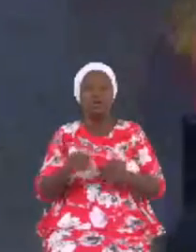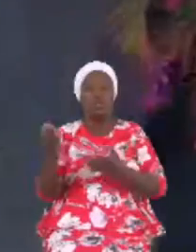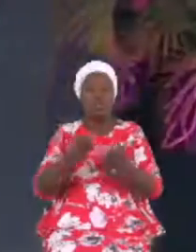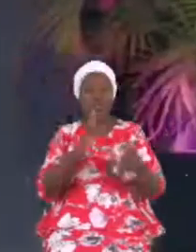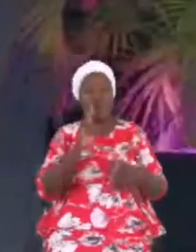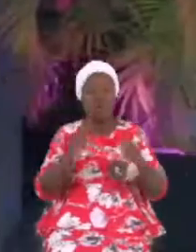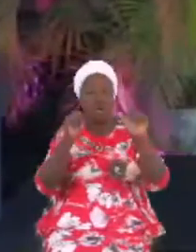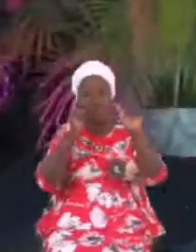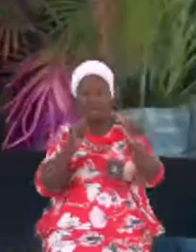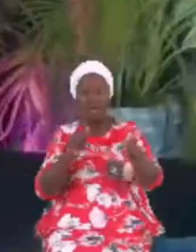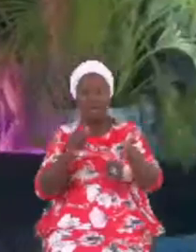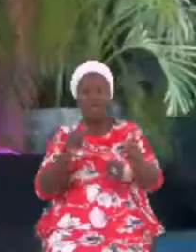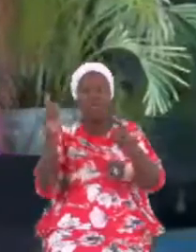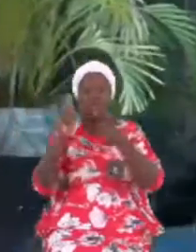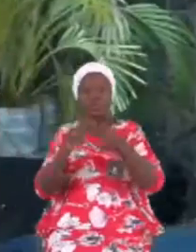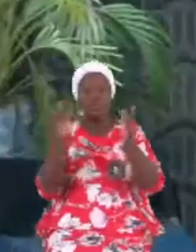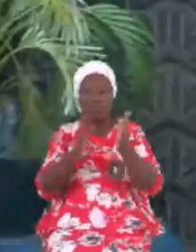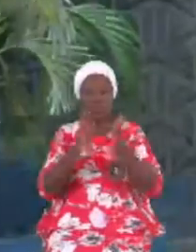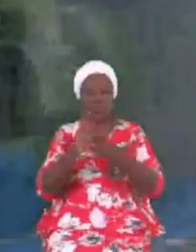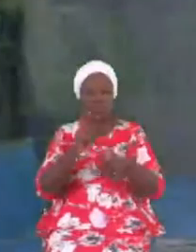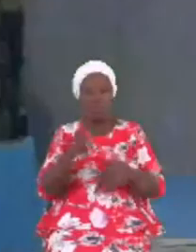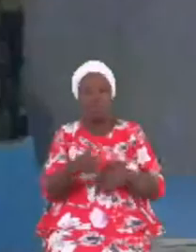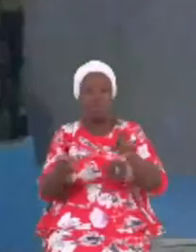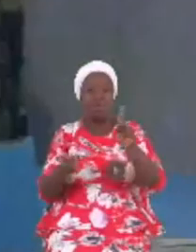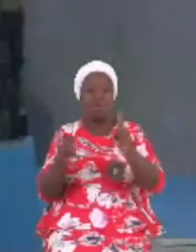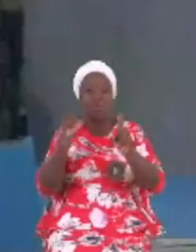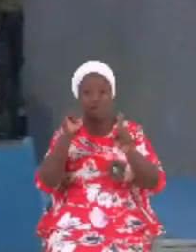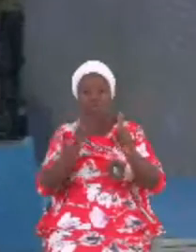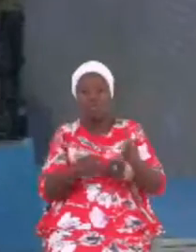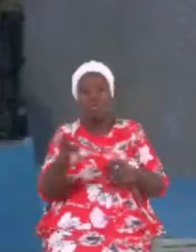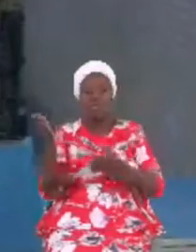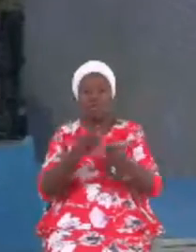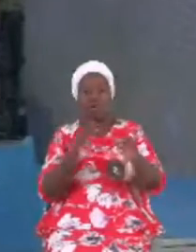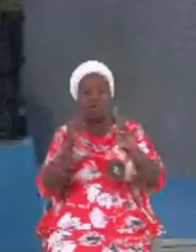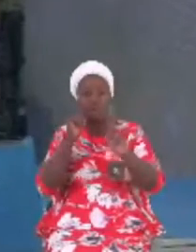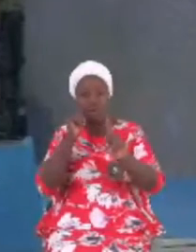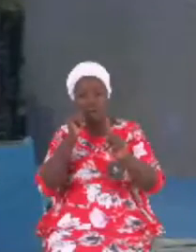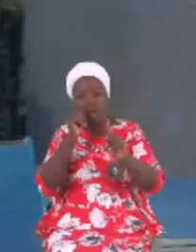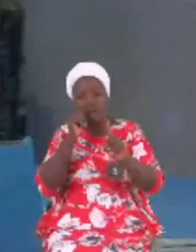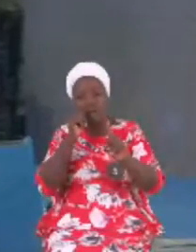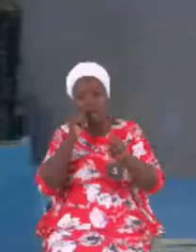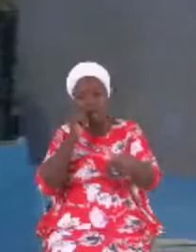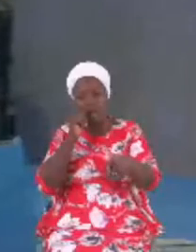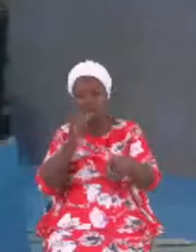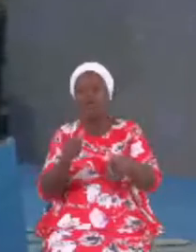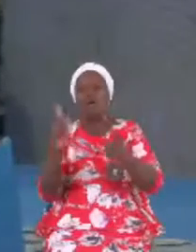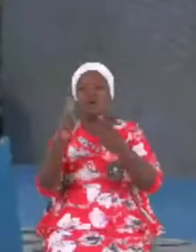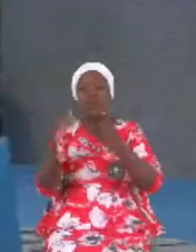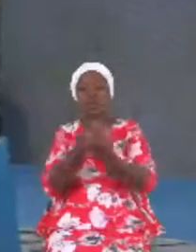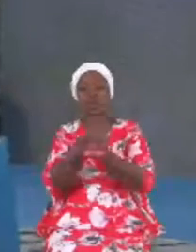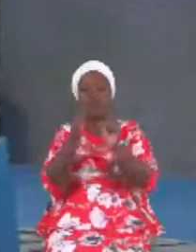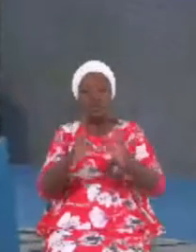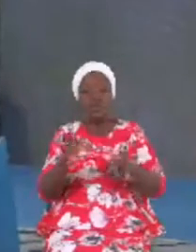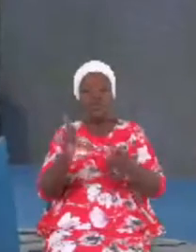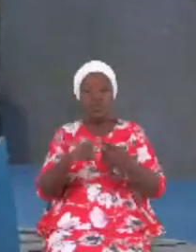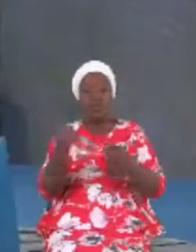Jésus. Ils l'ont amené au libérateur. Ils l'ont conduit vers le Sauveur. Ils